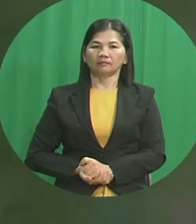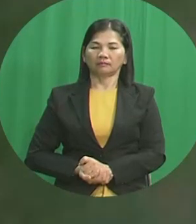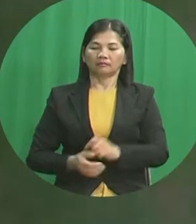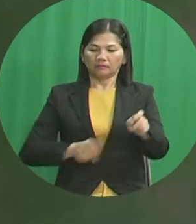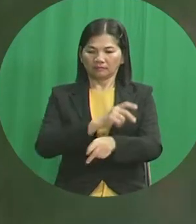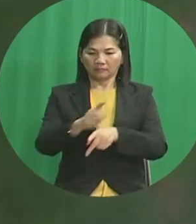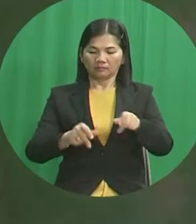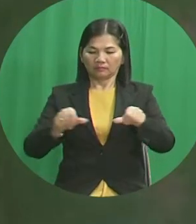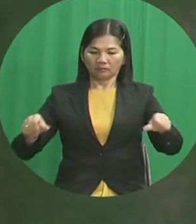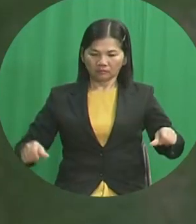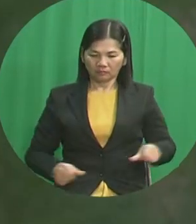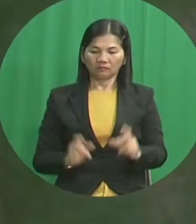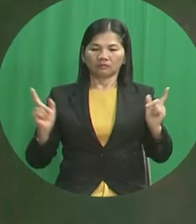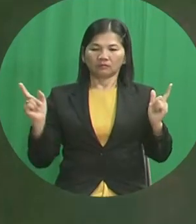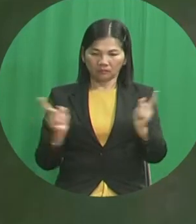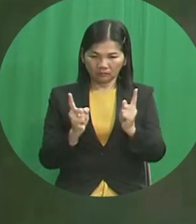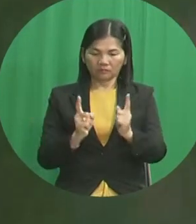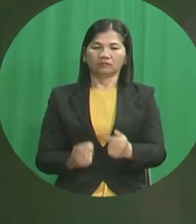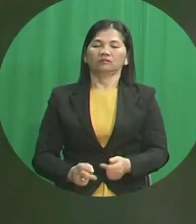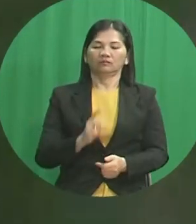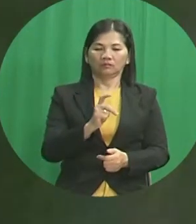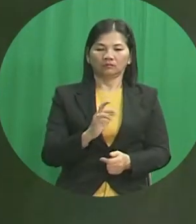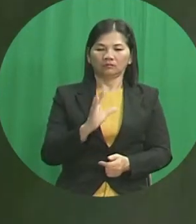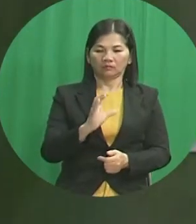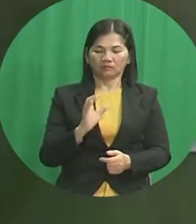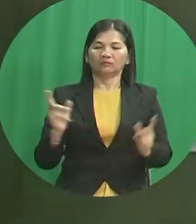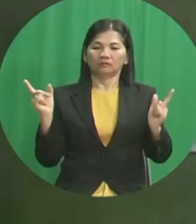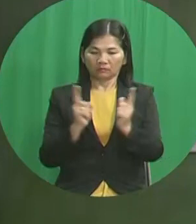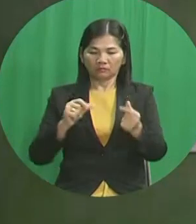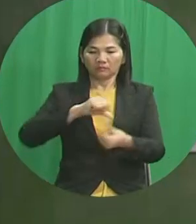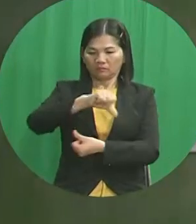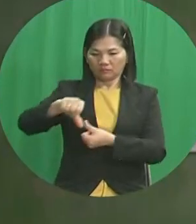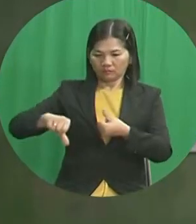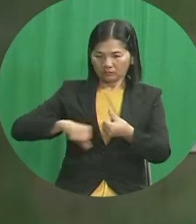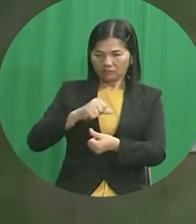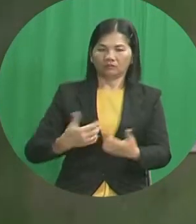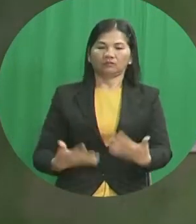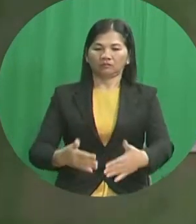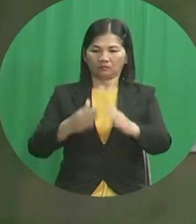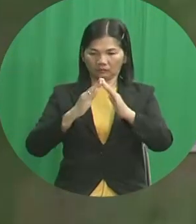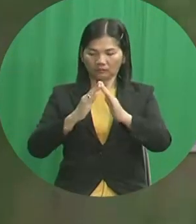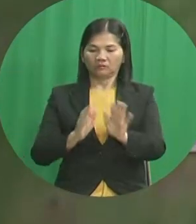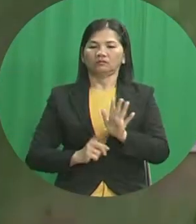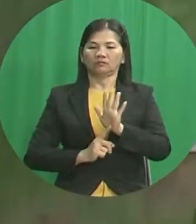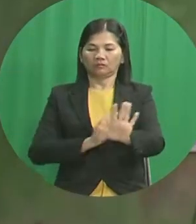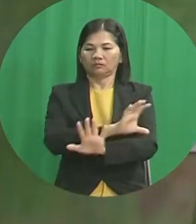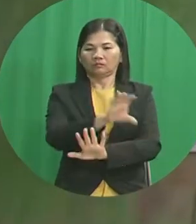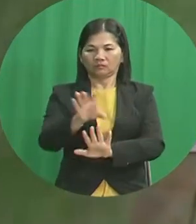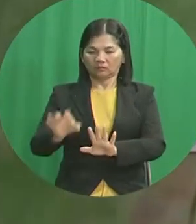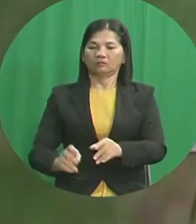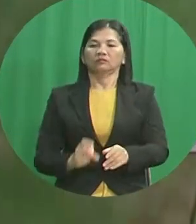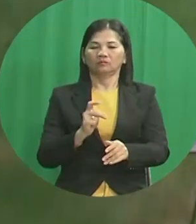ប្រជាជននៃតំបន់ចំនួនអេសេគីបូបានប្រមូលផ្តុំគ្នាជារង្វង់មួយហើយបានបង្កើតផែនទីនៃប្រទេស